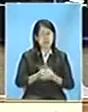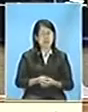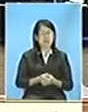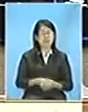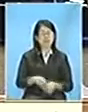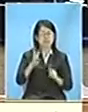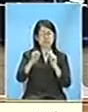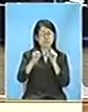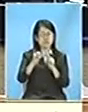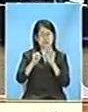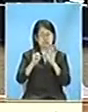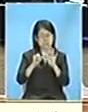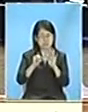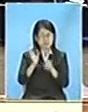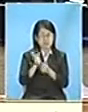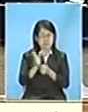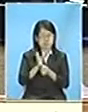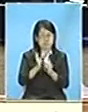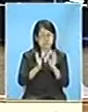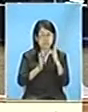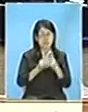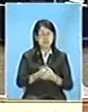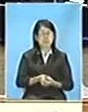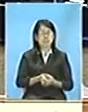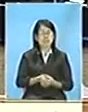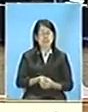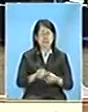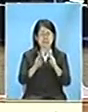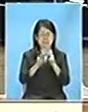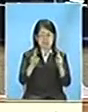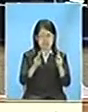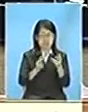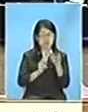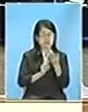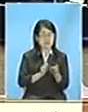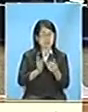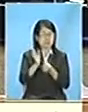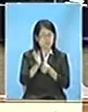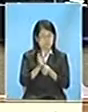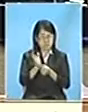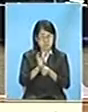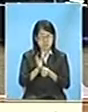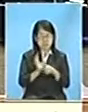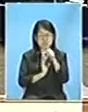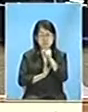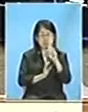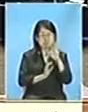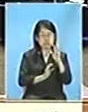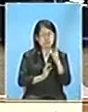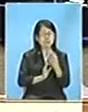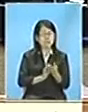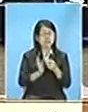ขมาตรา5ไม่มีการแก้ไขมีกรรมาธิการสงวนความเห็นและมีผู้สงวนคำแปรยติ